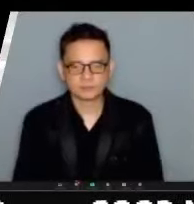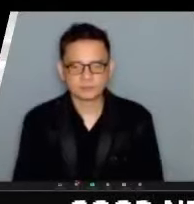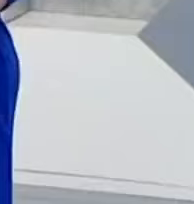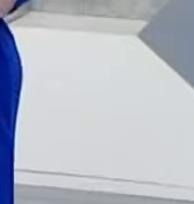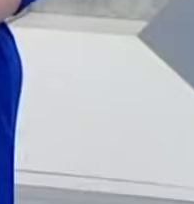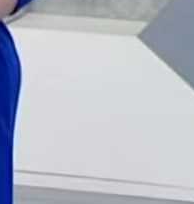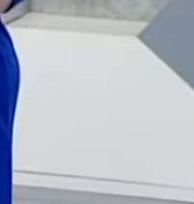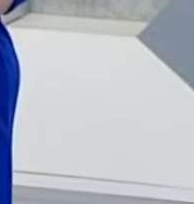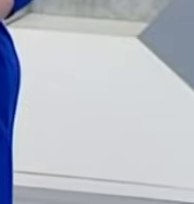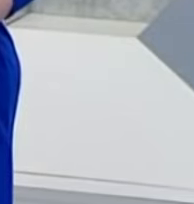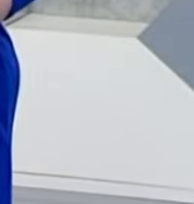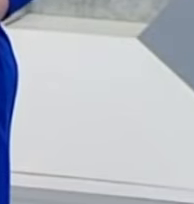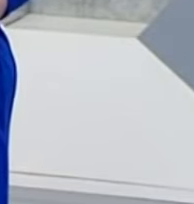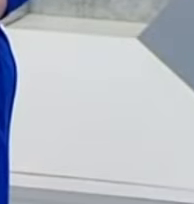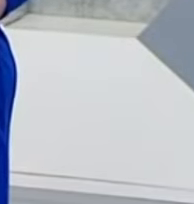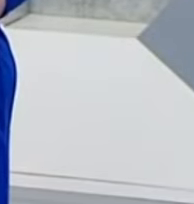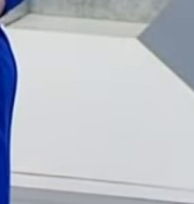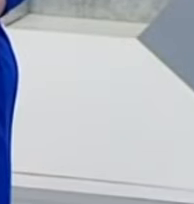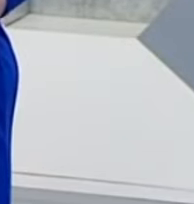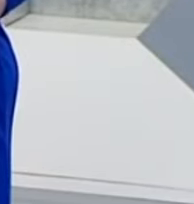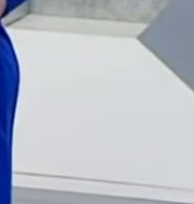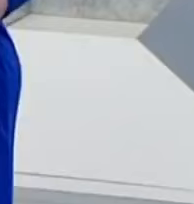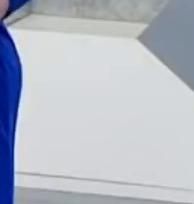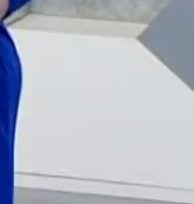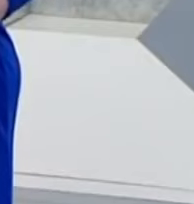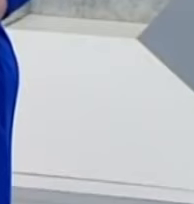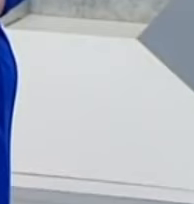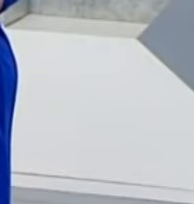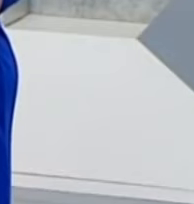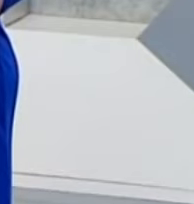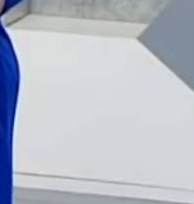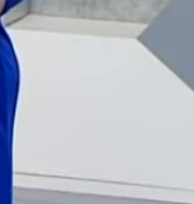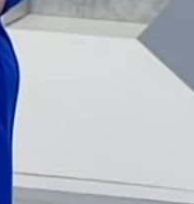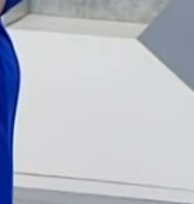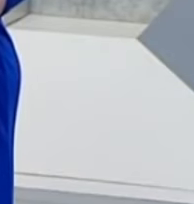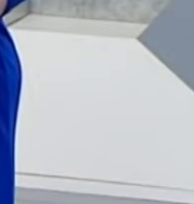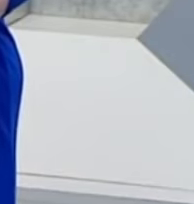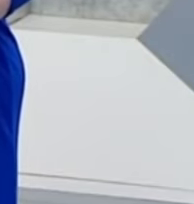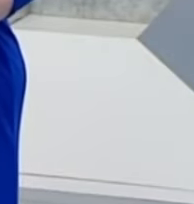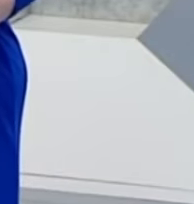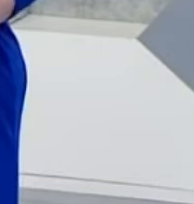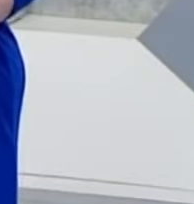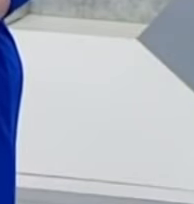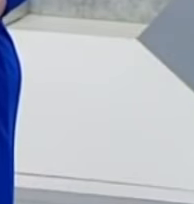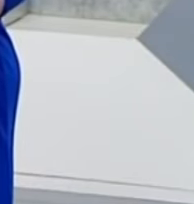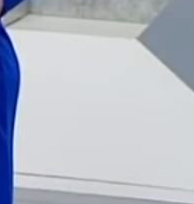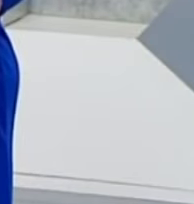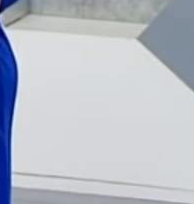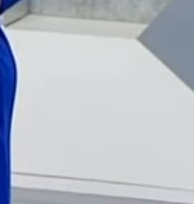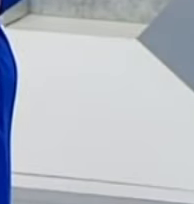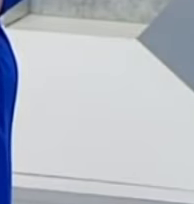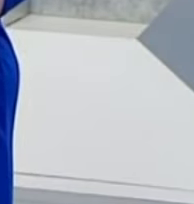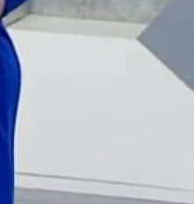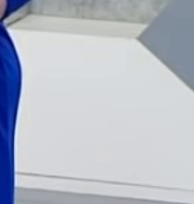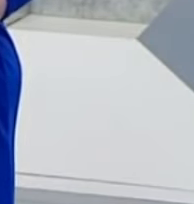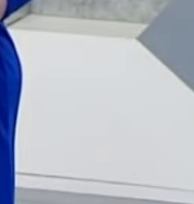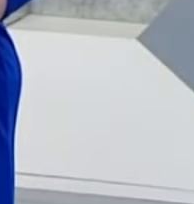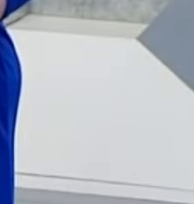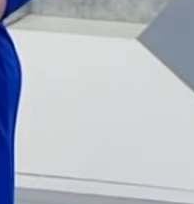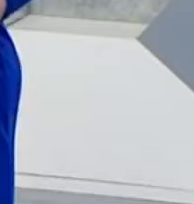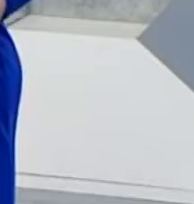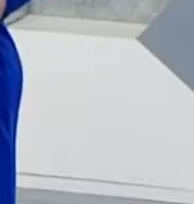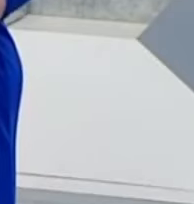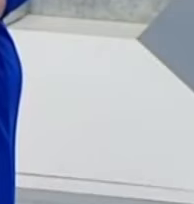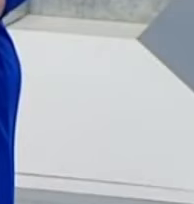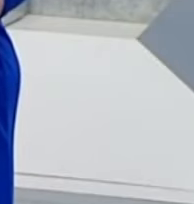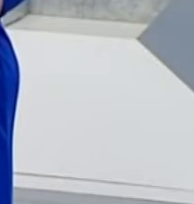ng Kapuso, para sa mga maiinit na balita, mag-subscribe sa GMA Integrated News sa YouTube. Sa mga Kapuso naman